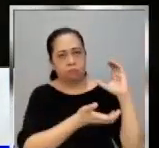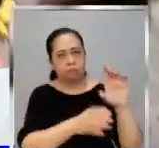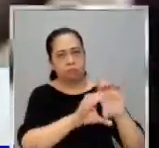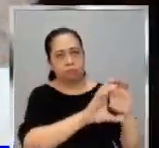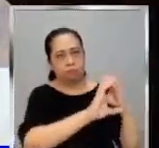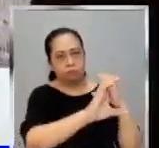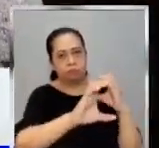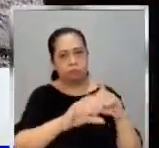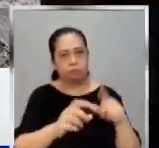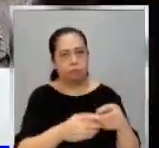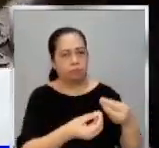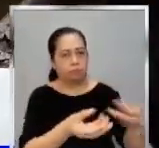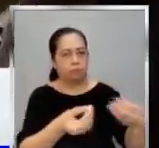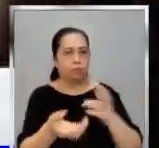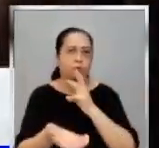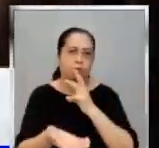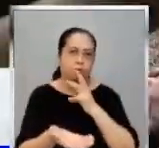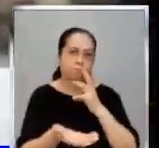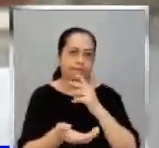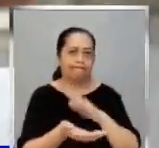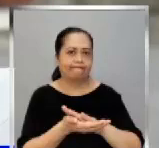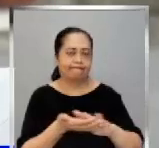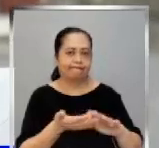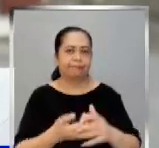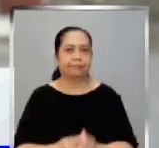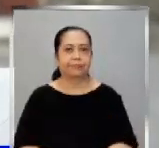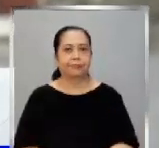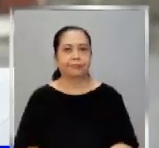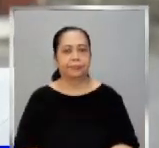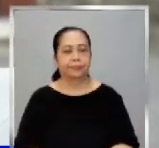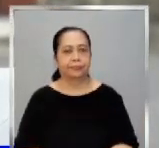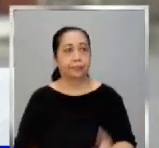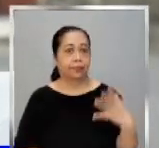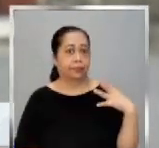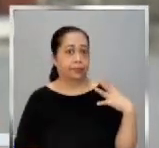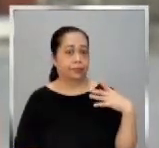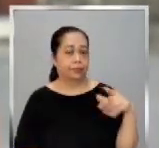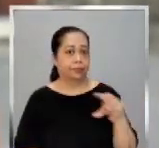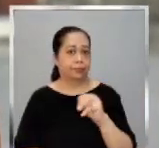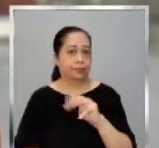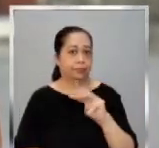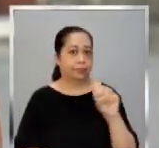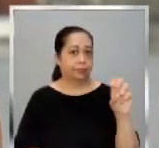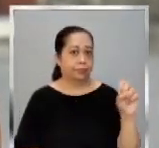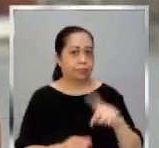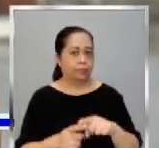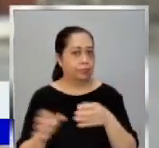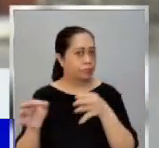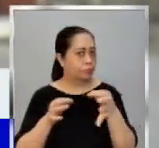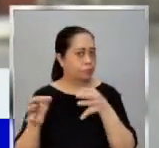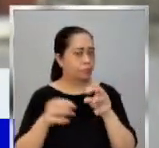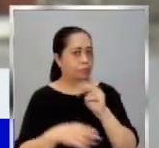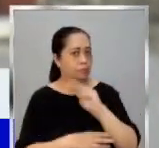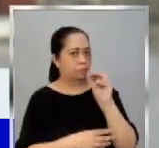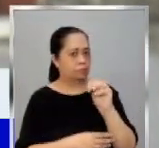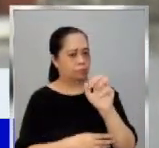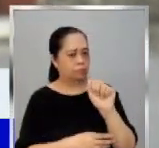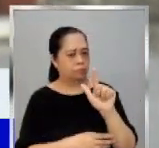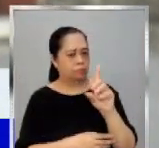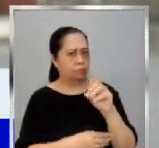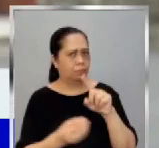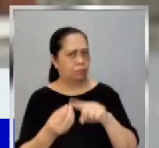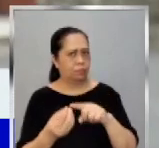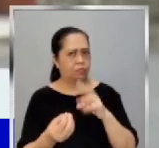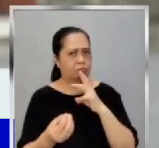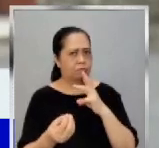para makapag-deliver ng malinis na tubig. Hinihintay na ng MWSS ang paliwanag ng Maynilad hinggil sa water